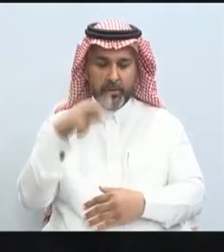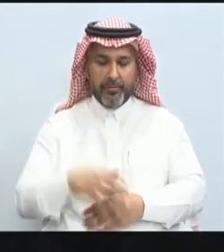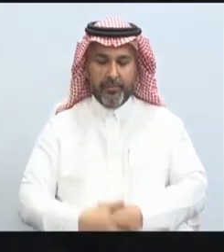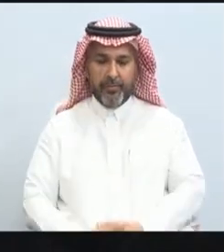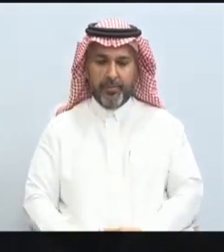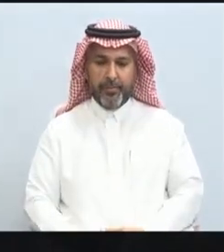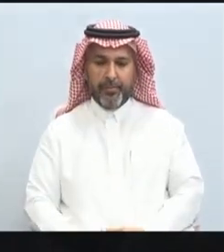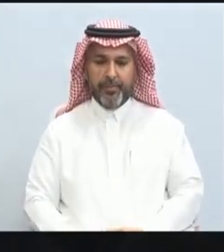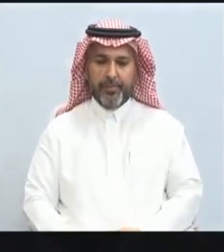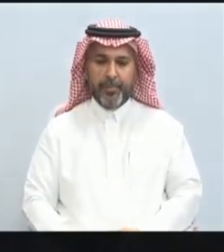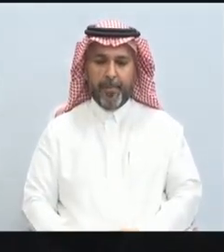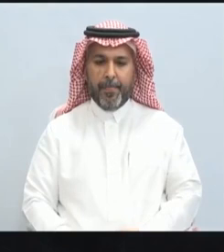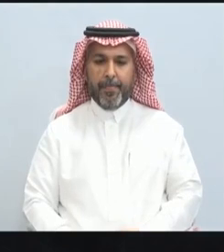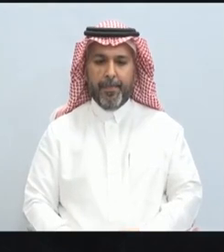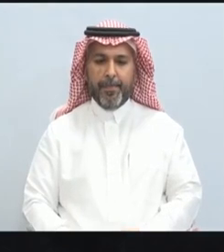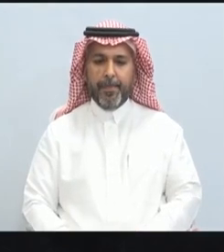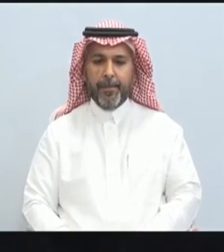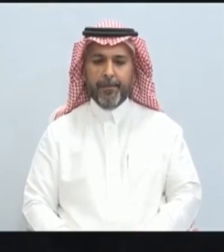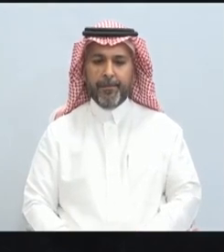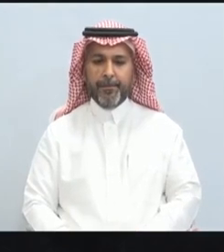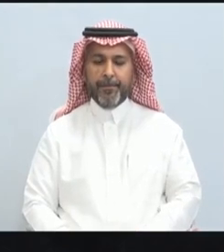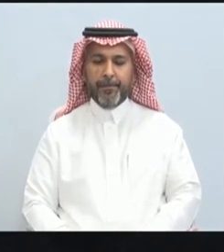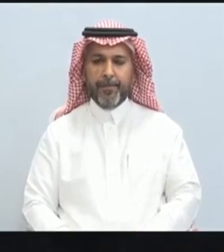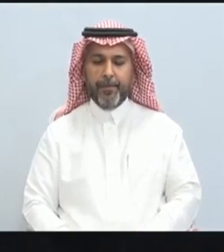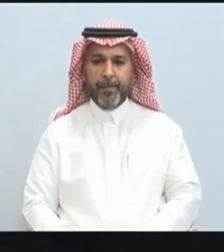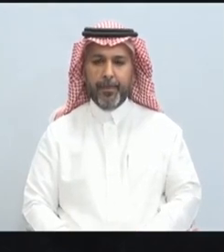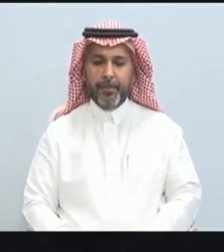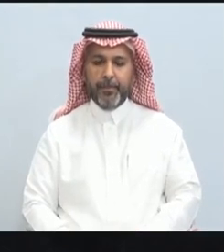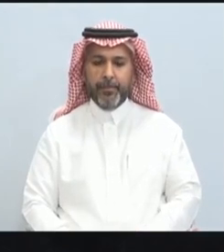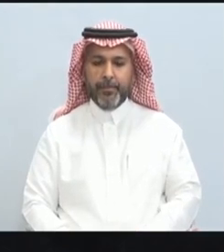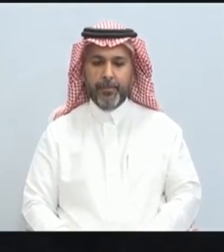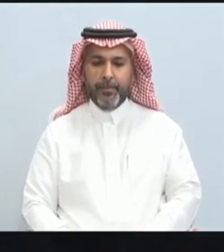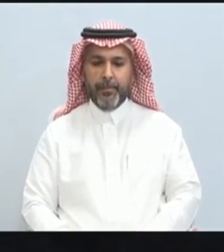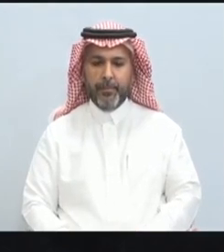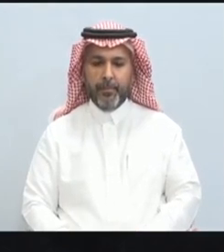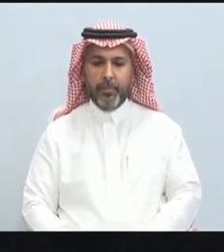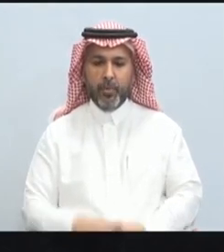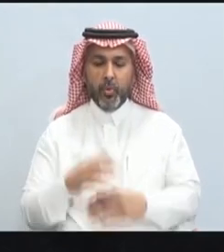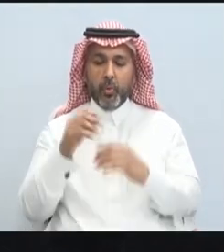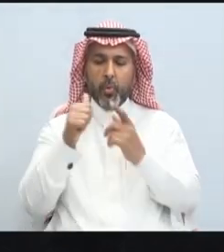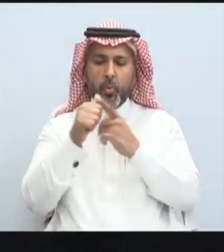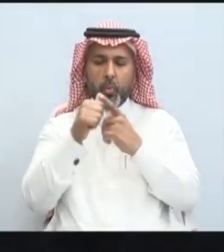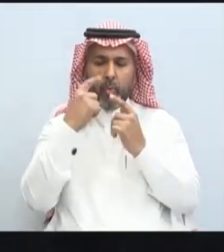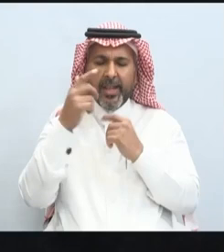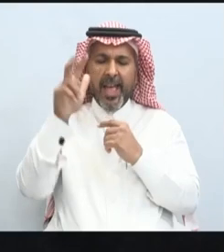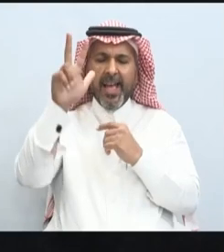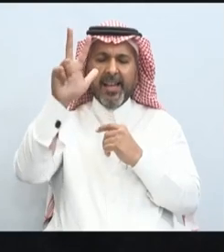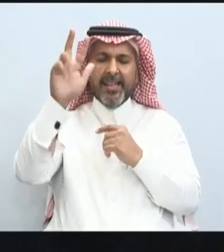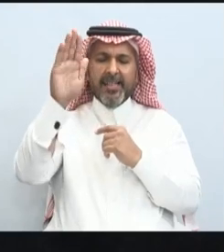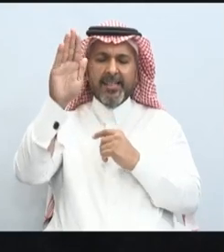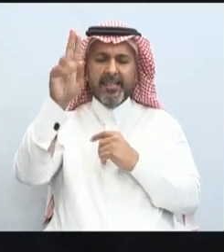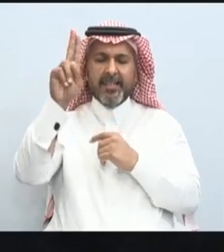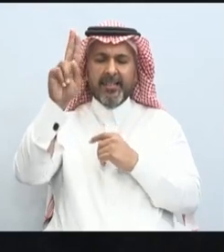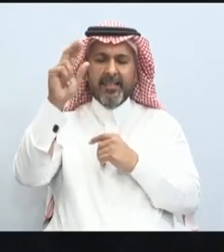الاستدلال الاستنباطي هناك انواع للاستبدال الاستنباطي من